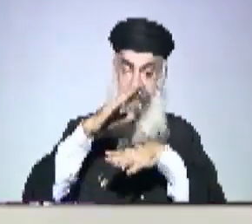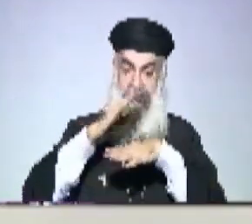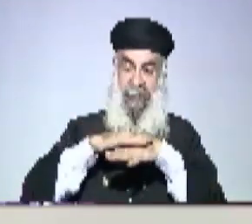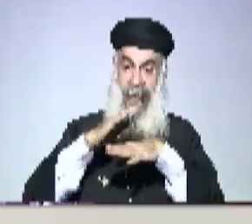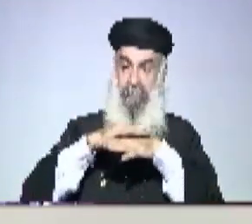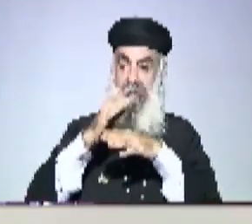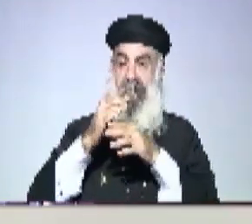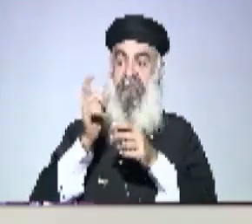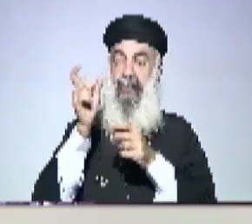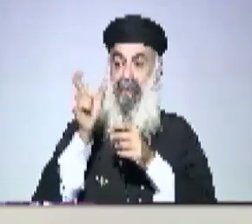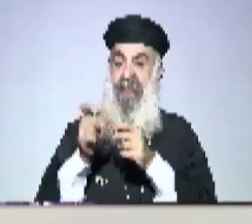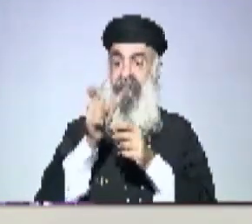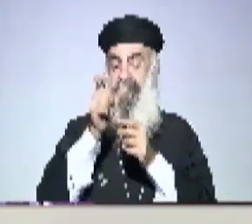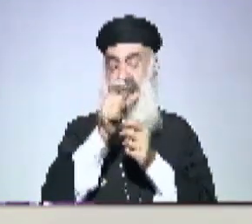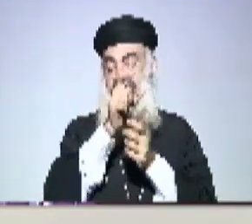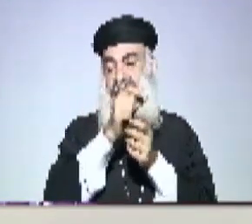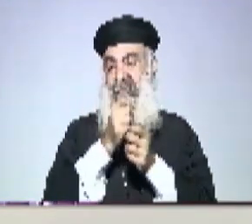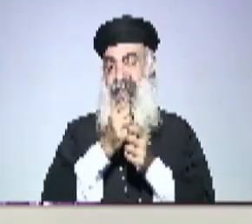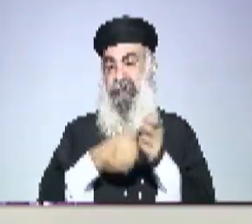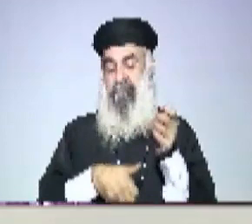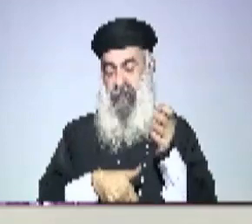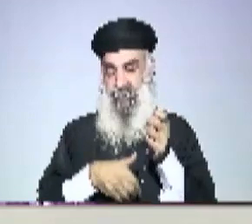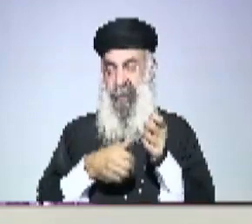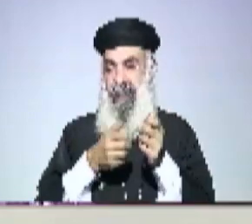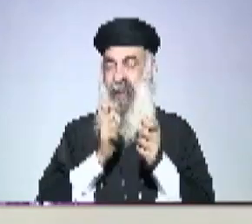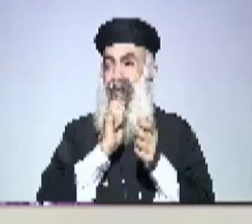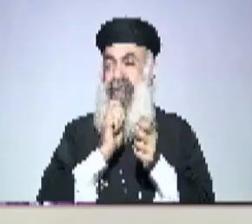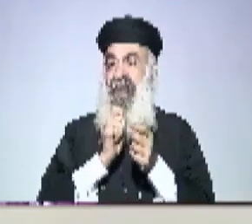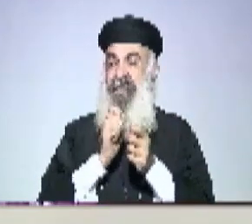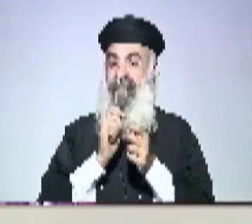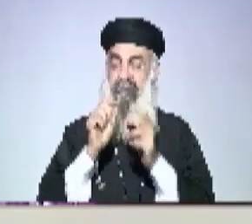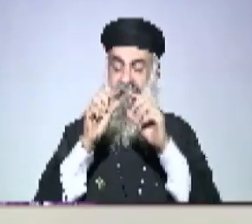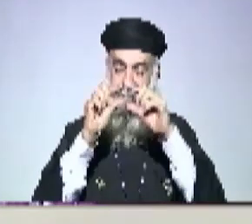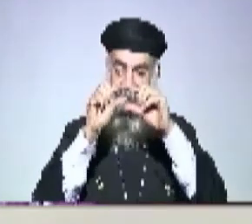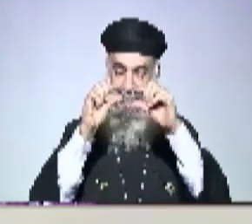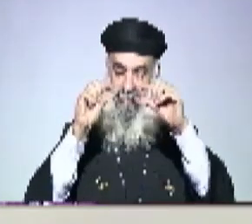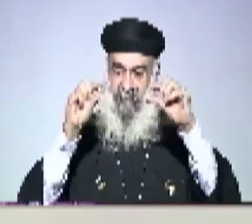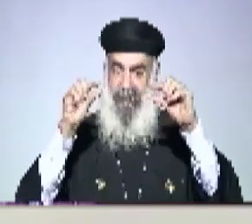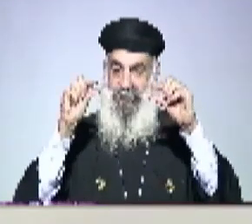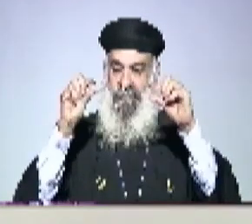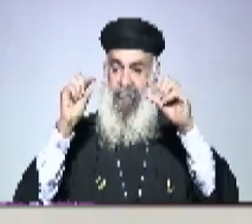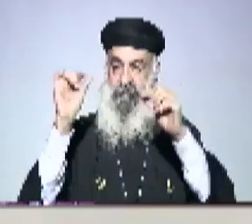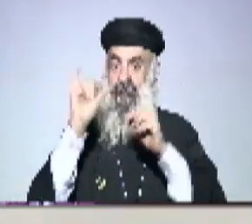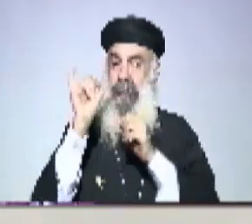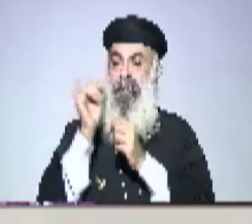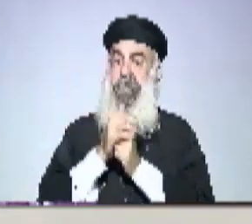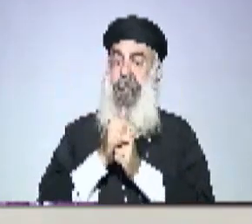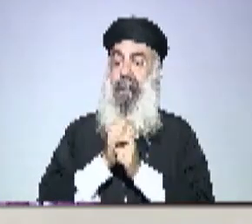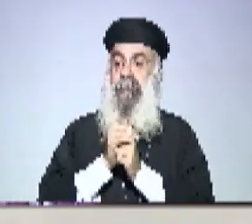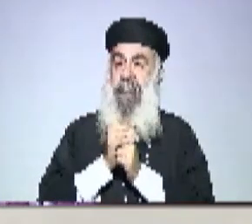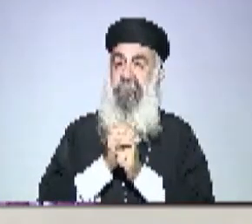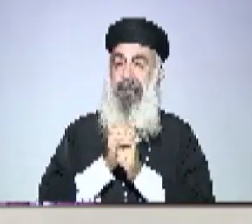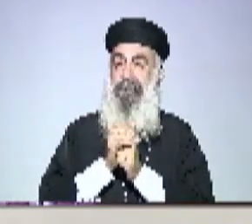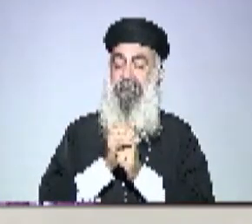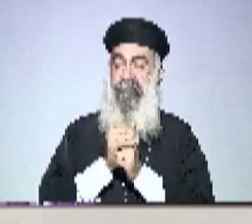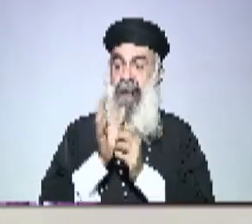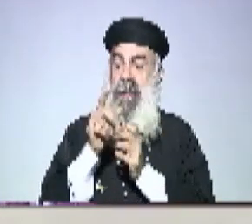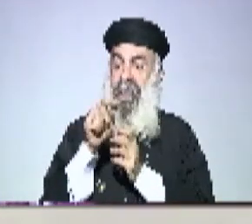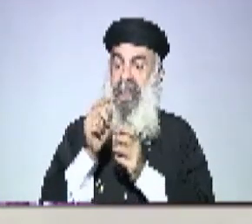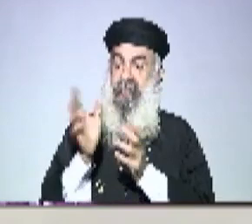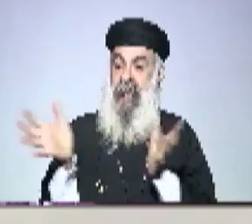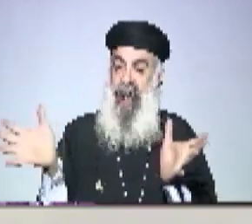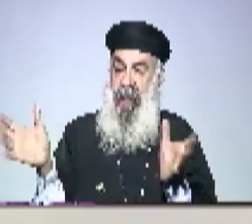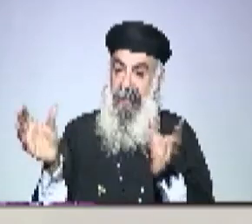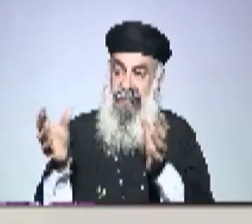الضعيفه المحتاجه بص النص ده جميل جدا في سفر التثنيه اذا حصدت حصيد في